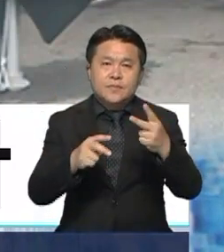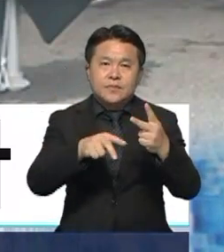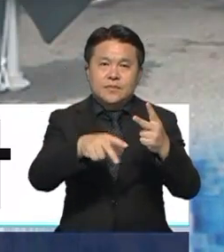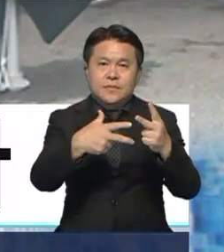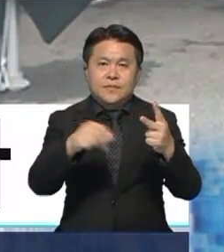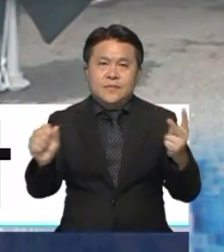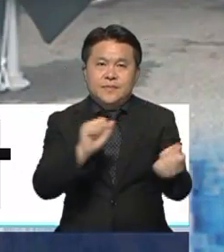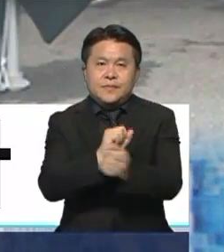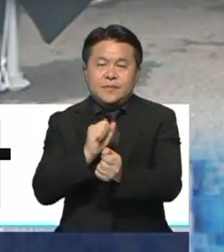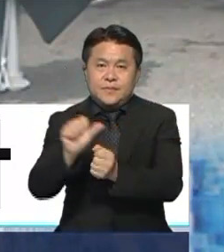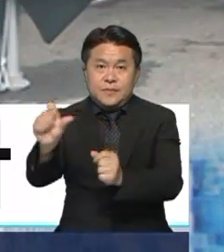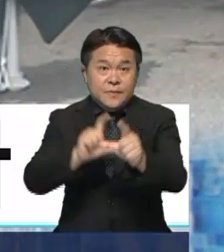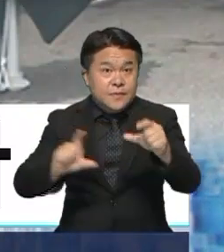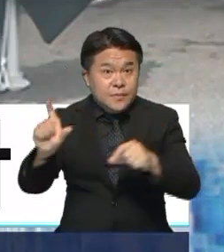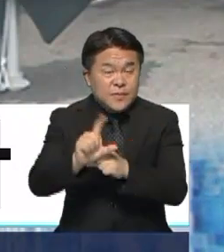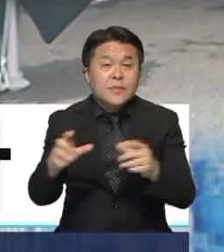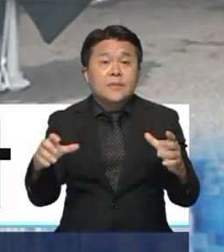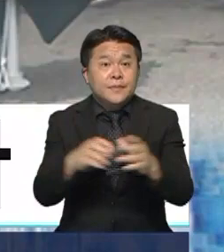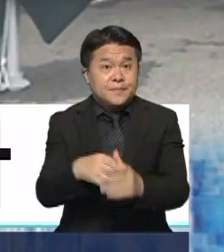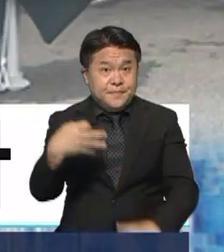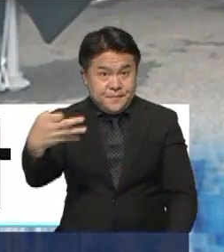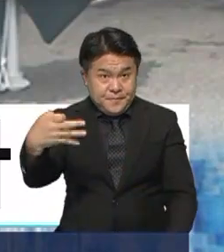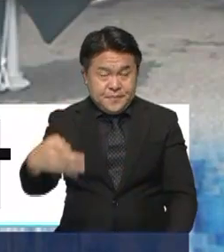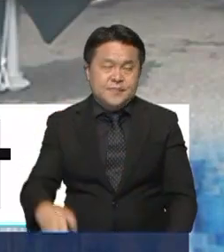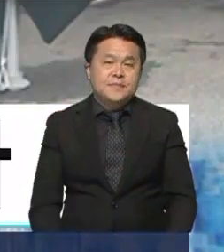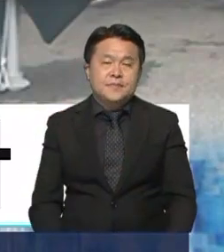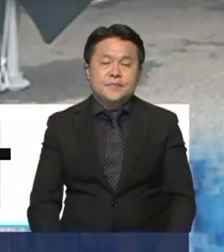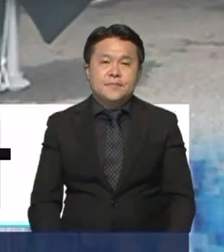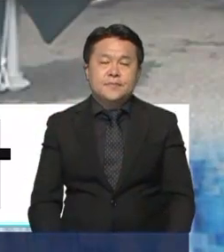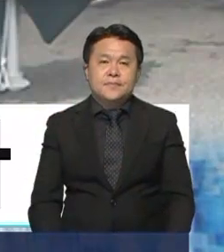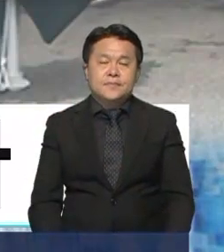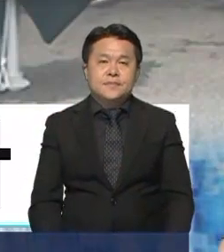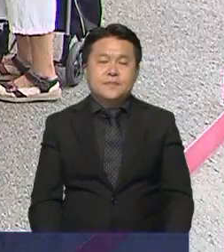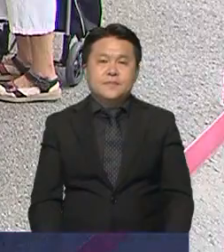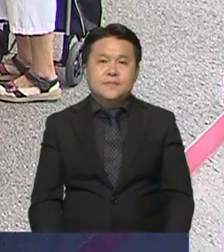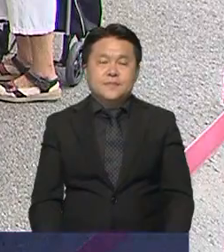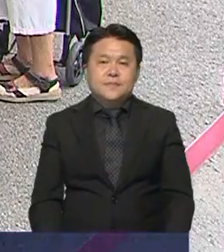누적 14명으로 늘었습니다. 전영우 기자가 취재했습니다.